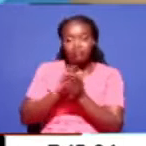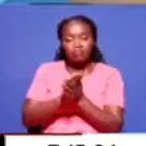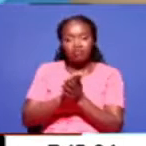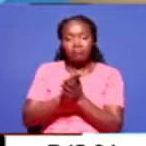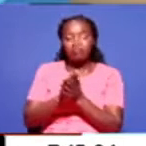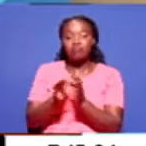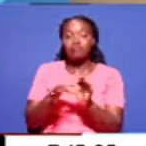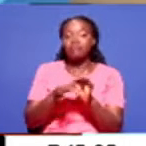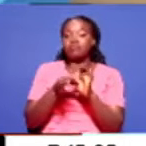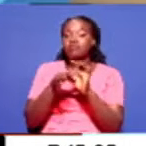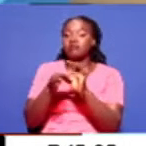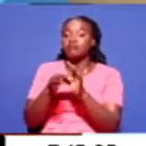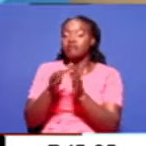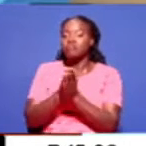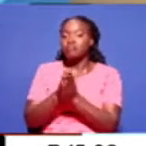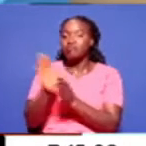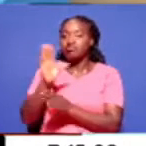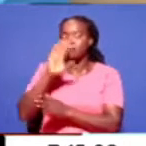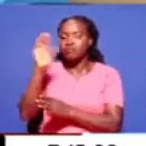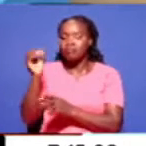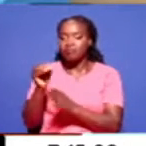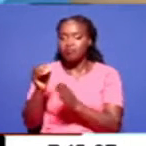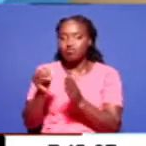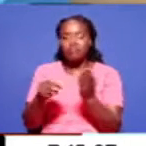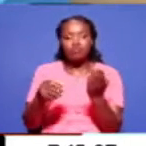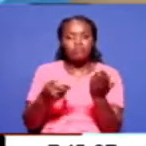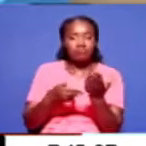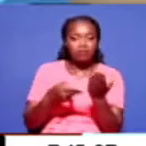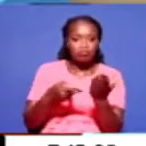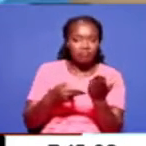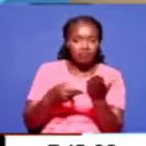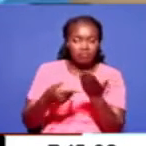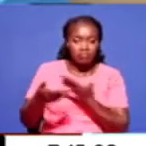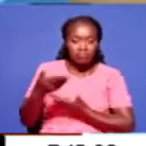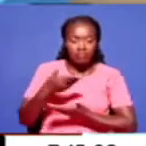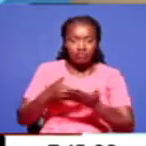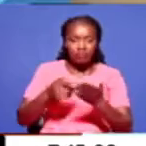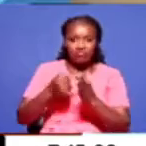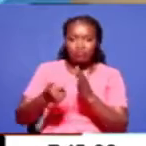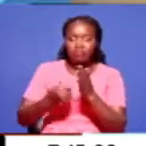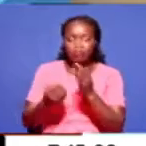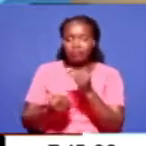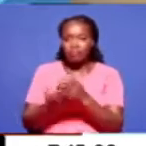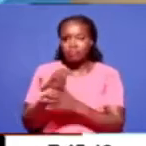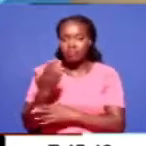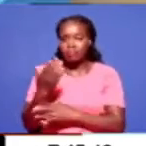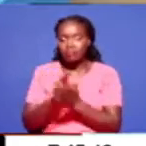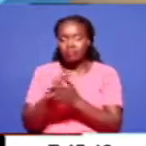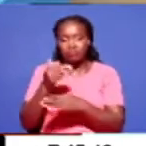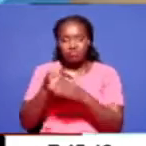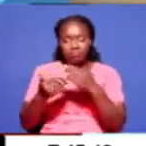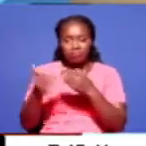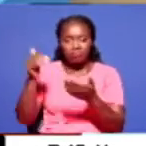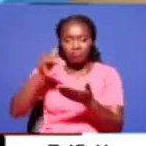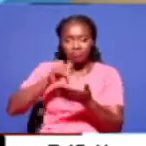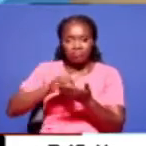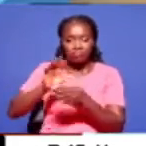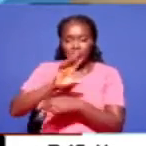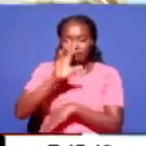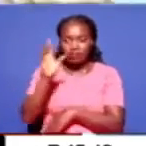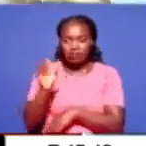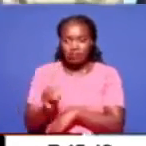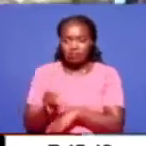kiafrika katika nyanja za ubunifu, utangamano na ustawi wa viwanda katika juhudi za kulijenga upya bara hili.